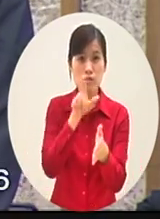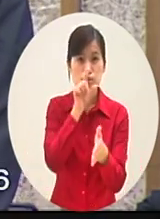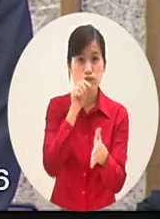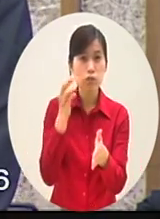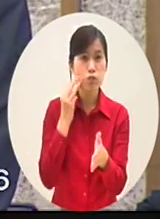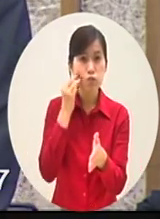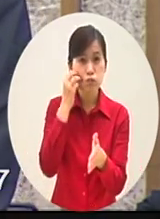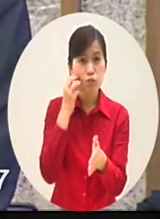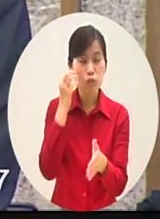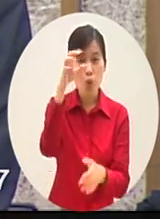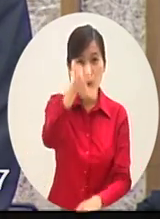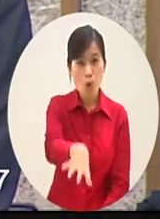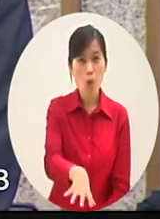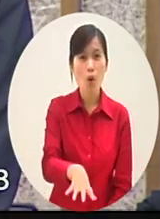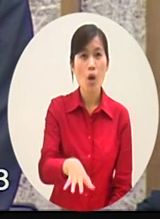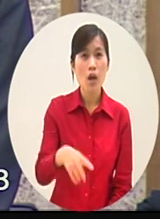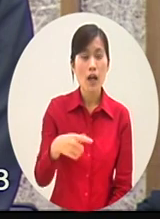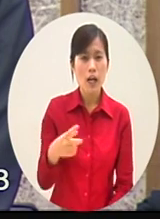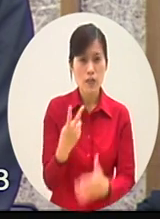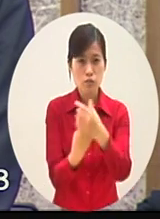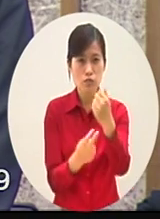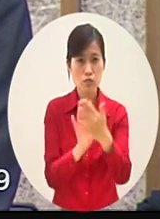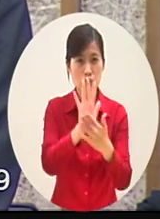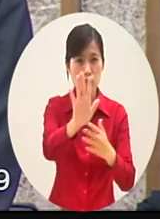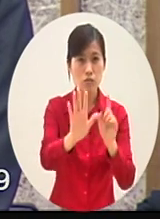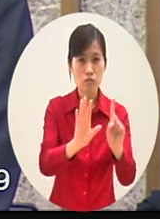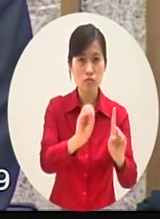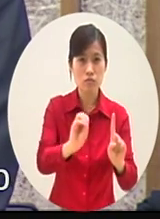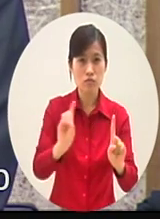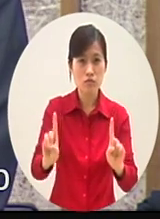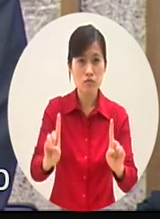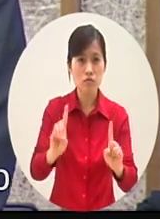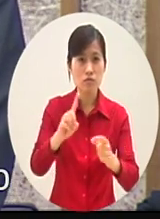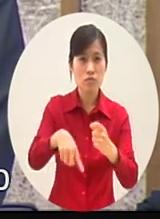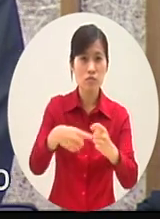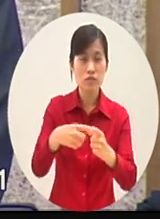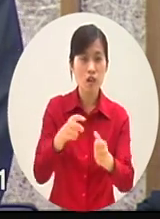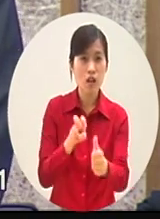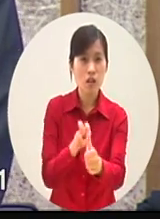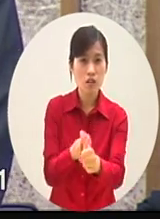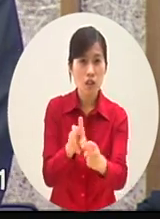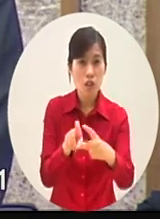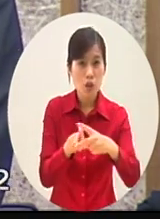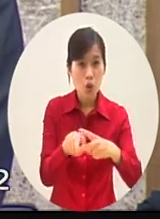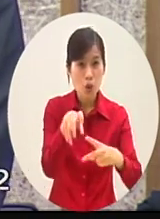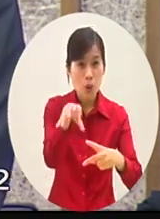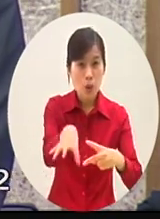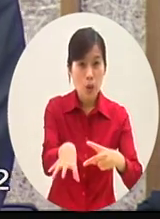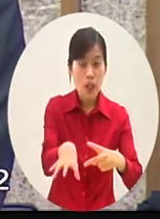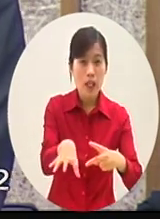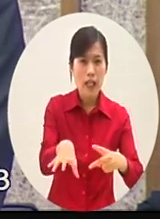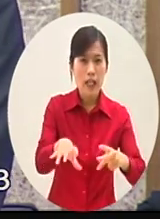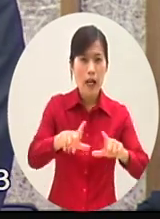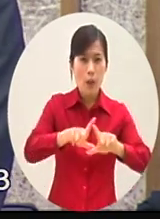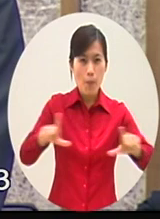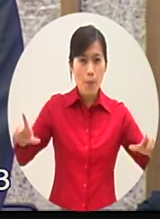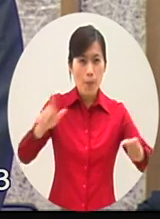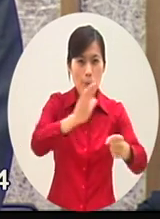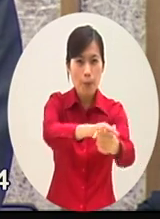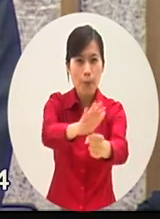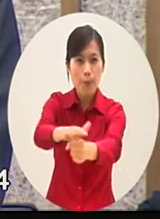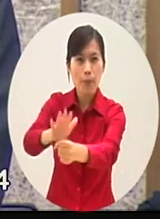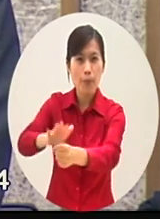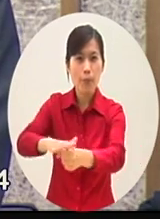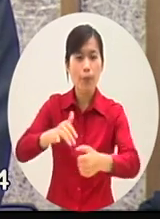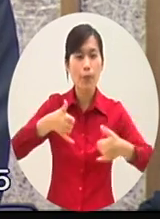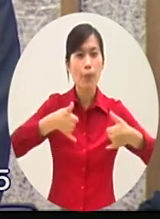县市合并以来，我们在101年呐、啊、养工处在比较大面积的刨铺里面，鸟松区一个区